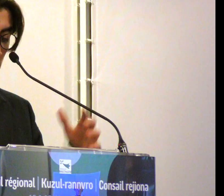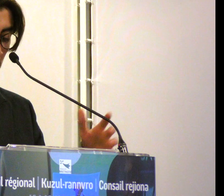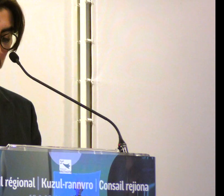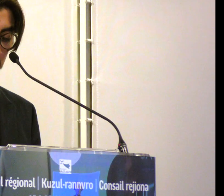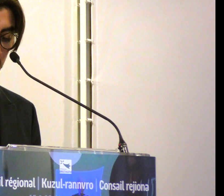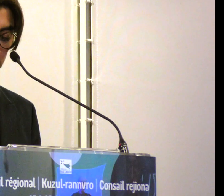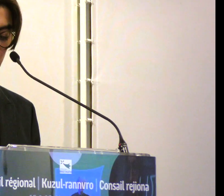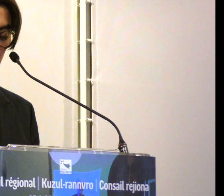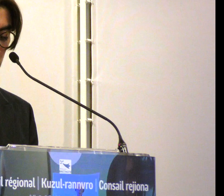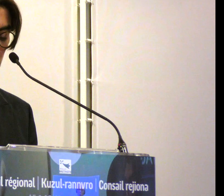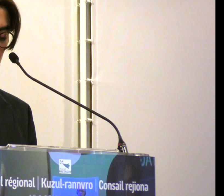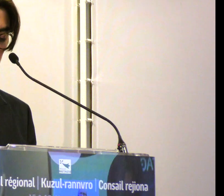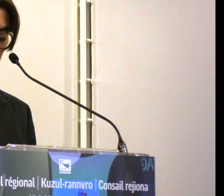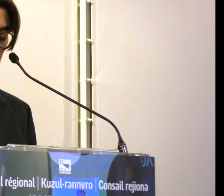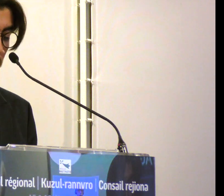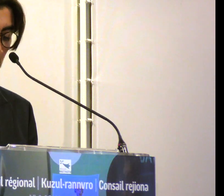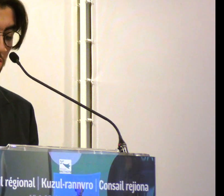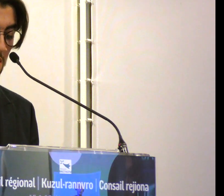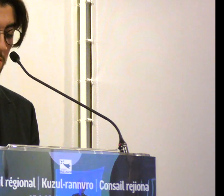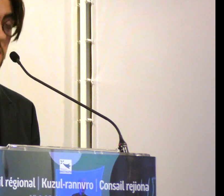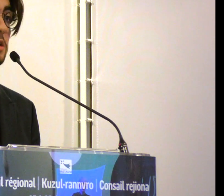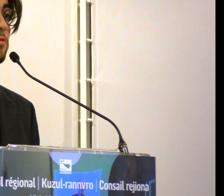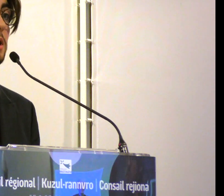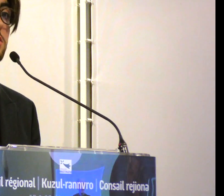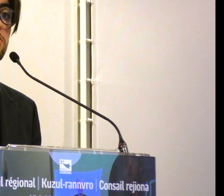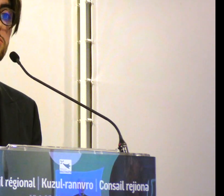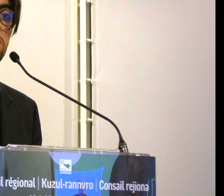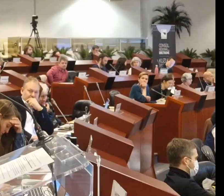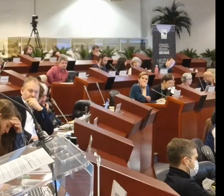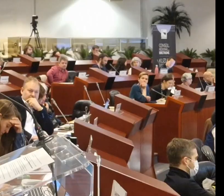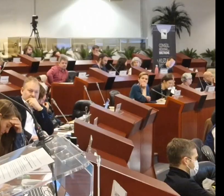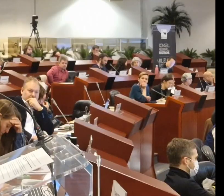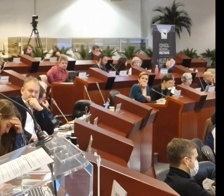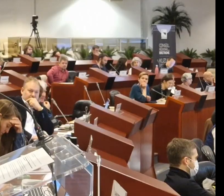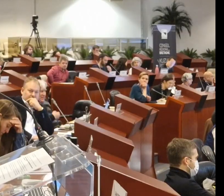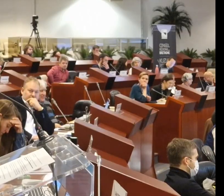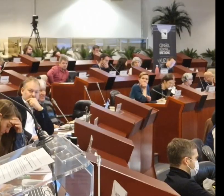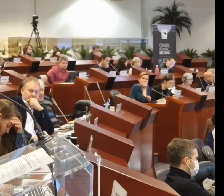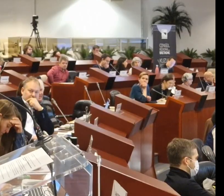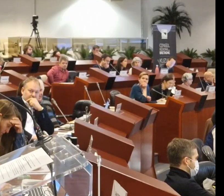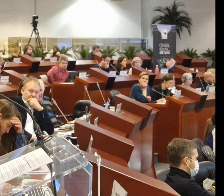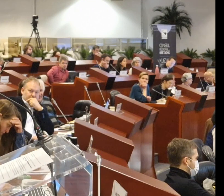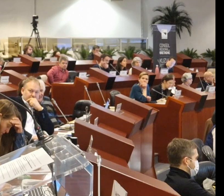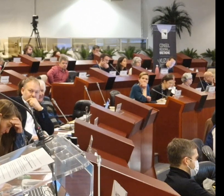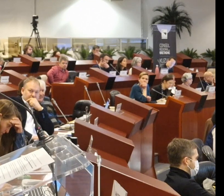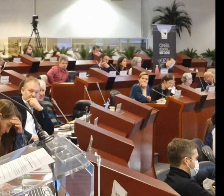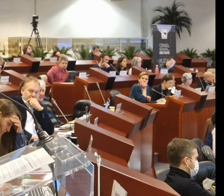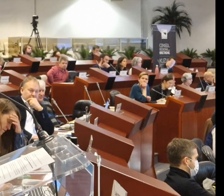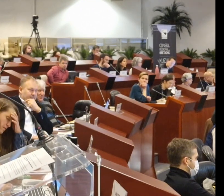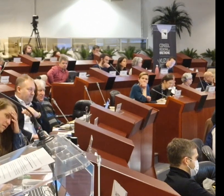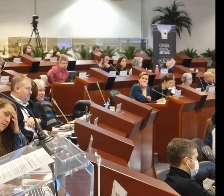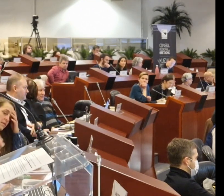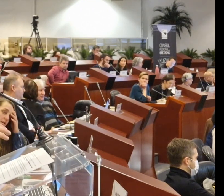gouvernement actuellement fait des choses pour les jeunes, la gratuité des préservatifs par exemple, qui nous le trouvons récemment, est une très bonne décision qu'il faut saluer.